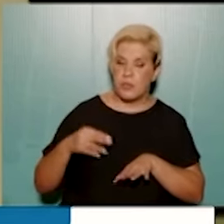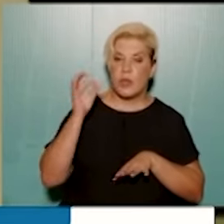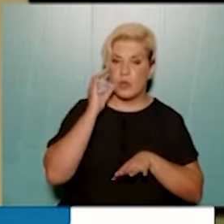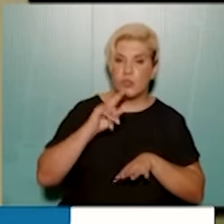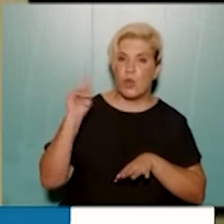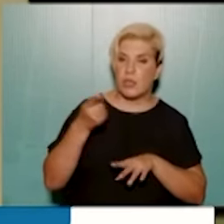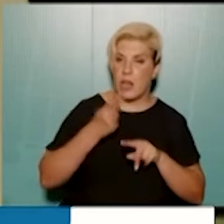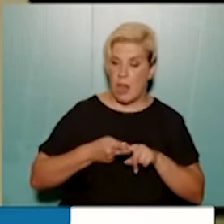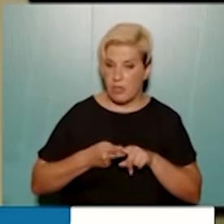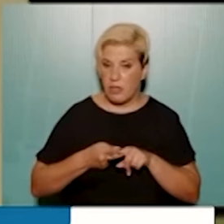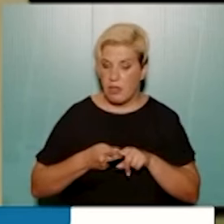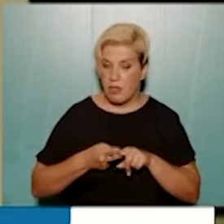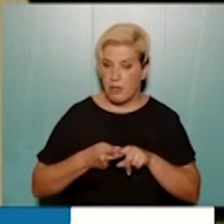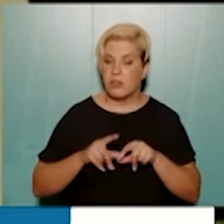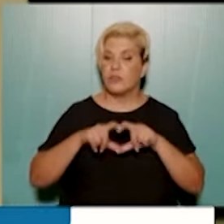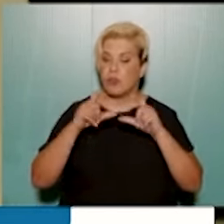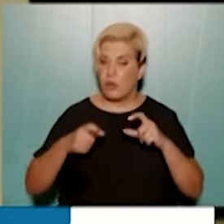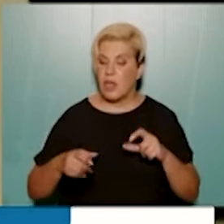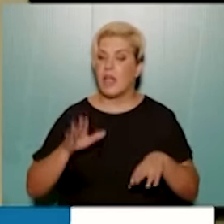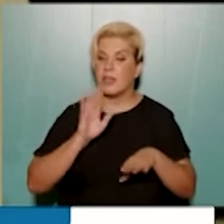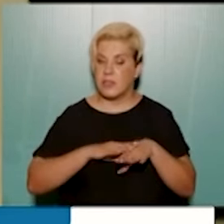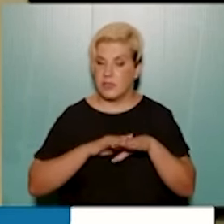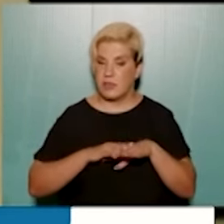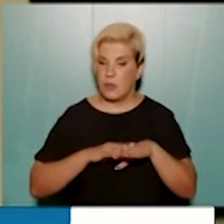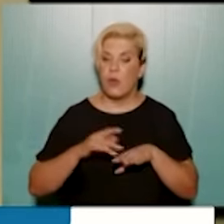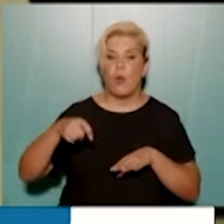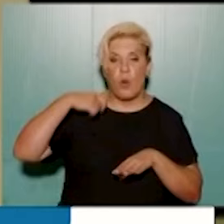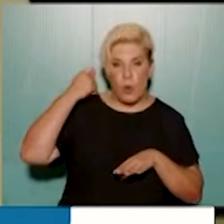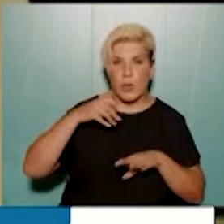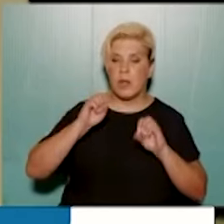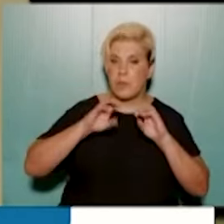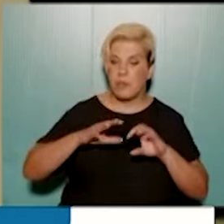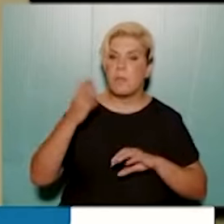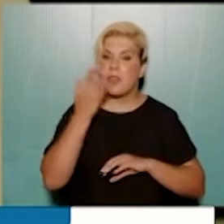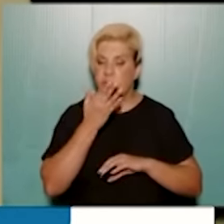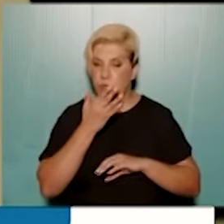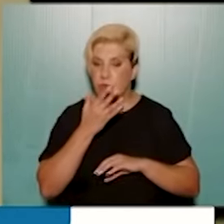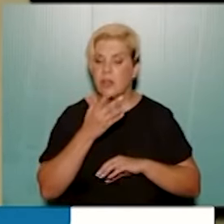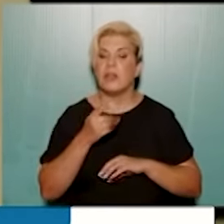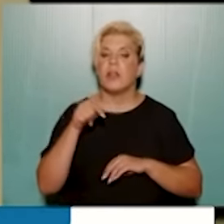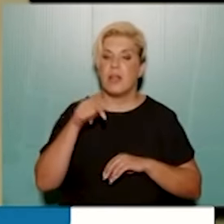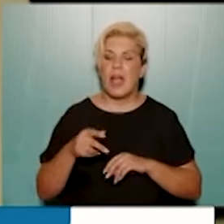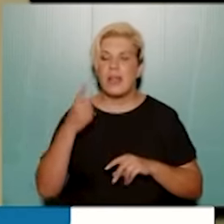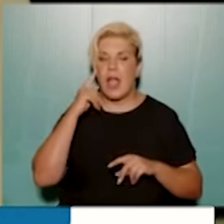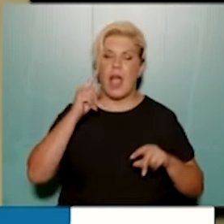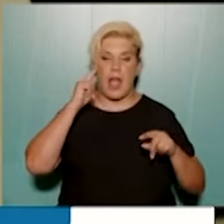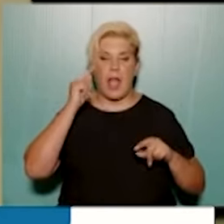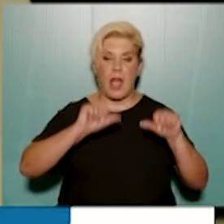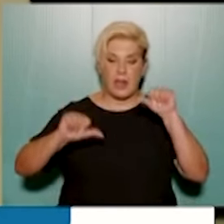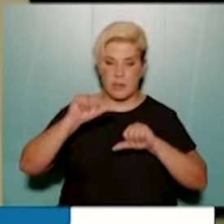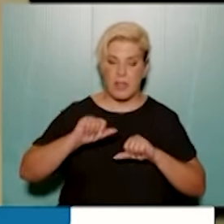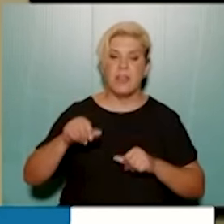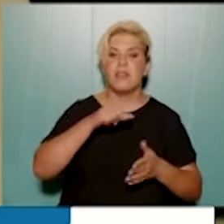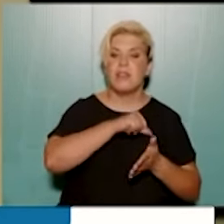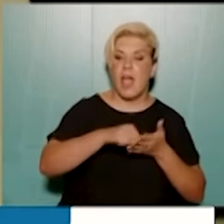όλη την Ελλάδα σχολείων εξαιτίας των κινητοποιήσεων γονέων εκπαιδευτικών μαθητών, κάνει τώρα αλχημίες με εγγραφές και